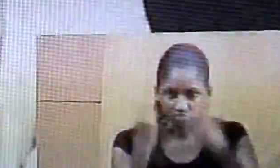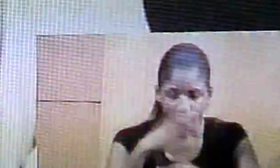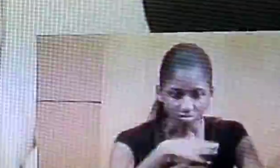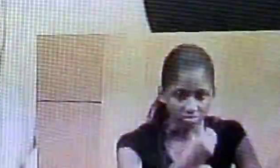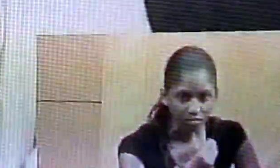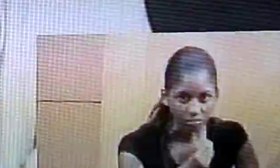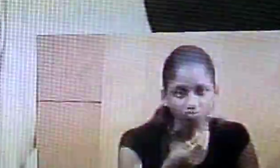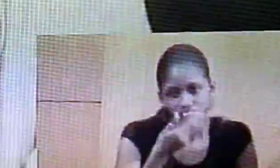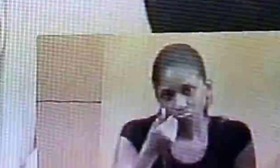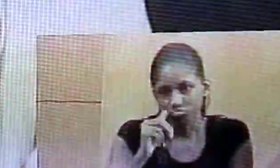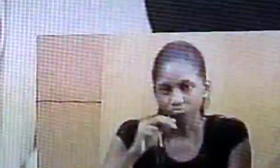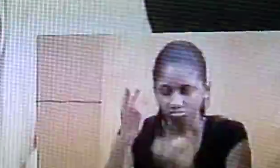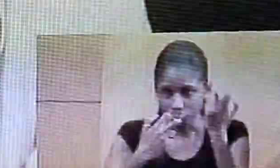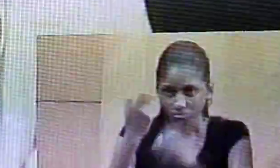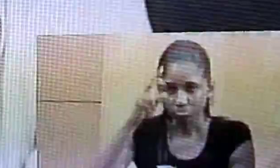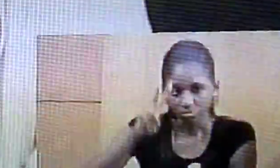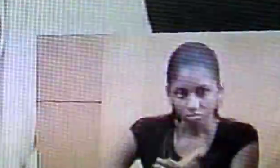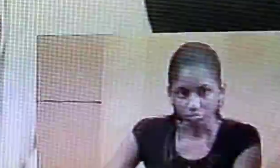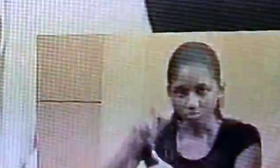vrais spécialistes.